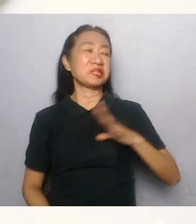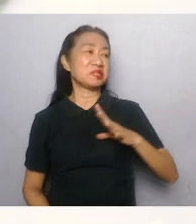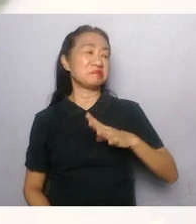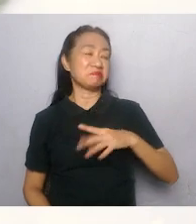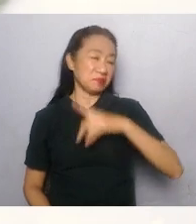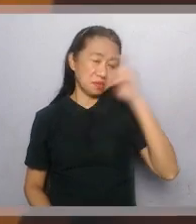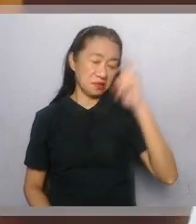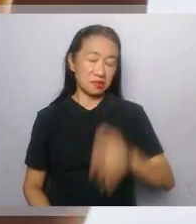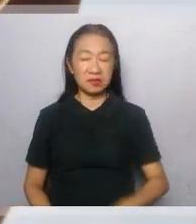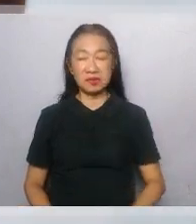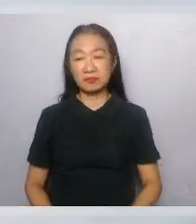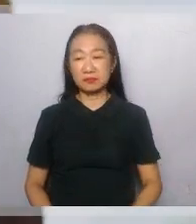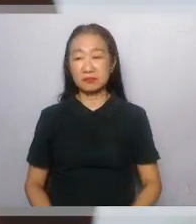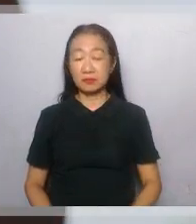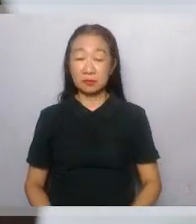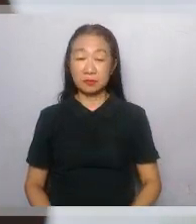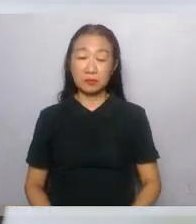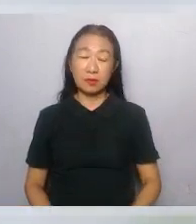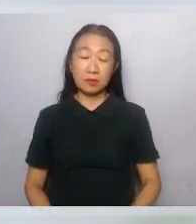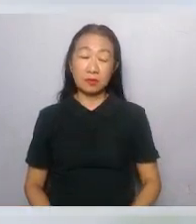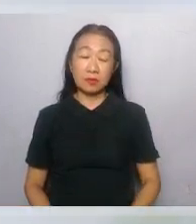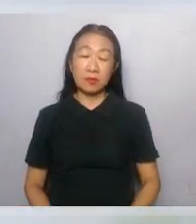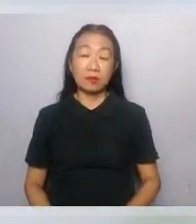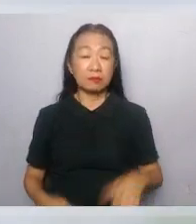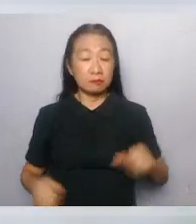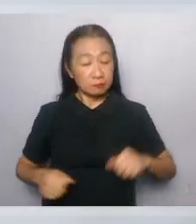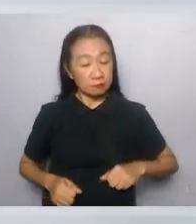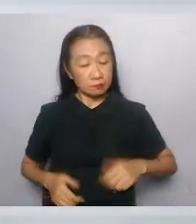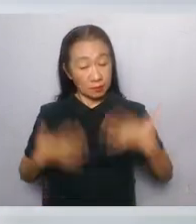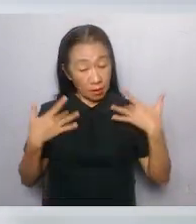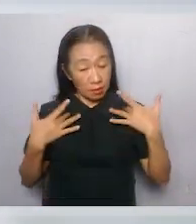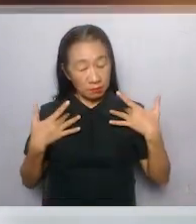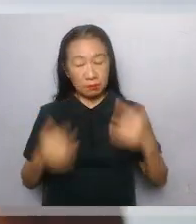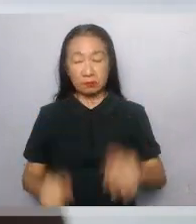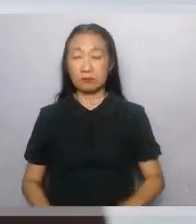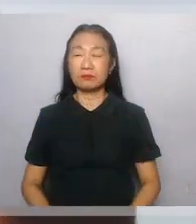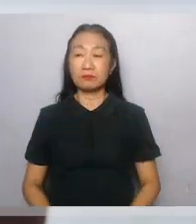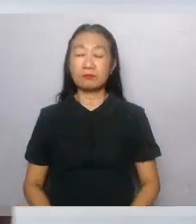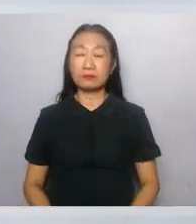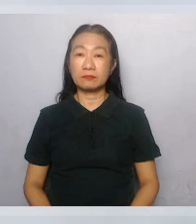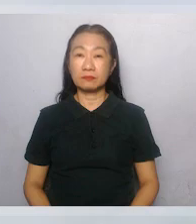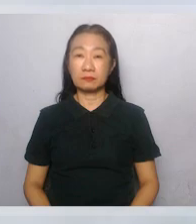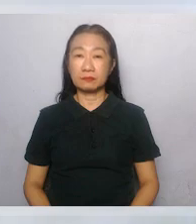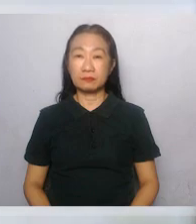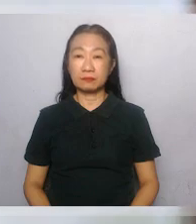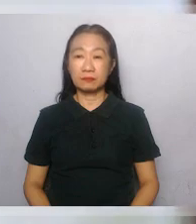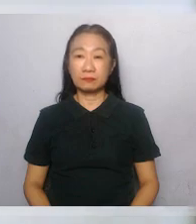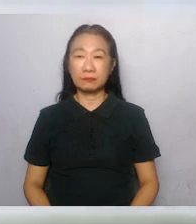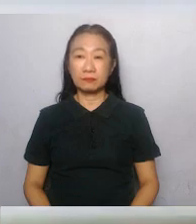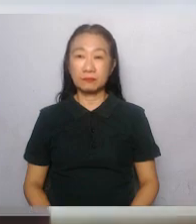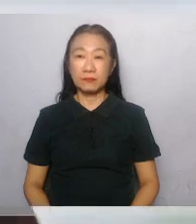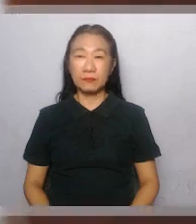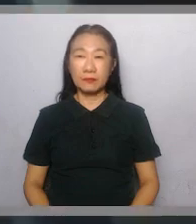ay okay lang yan kasi ano naman, basta buhay siya.